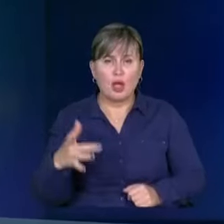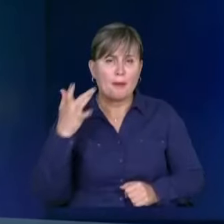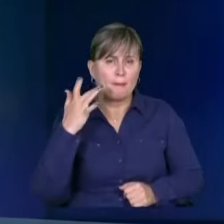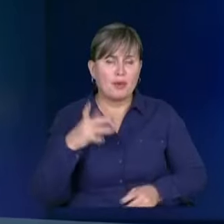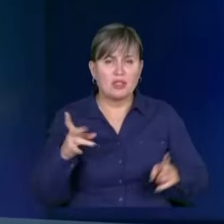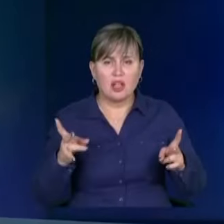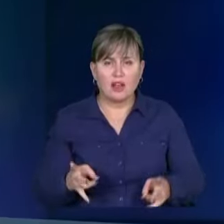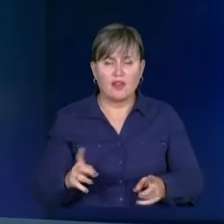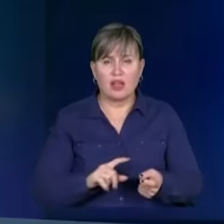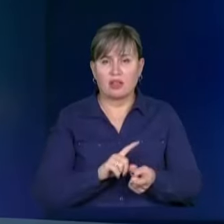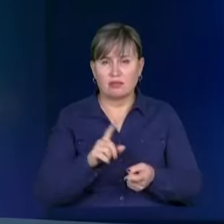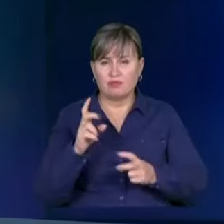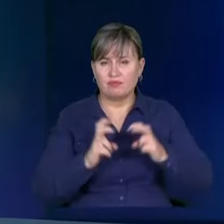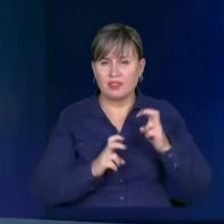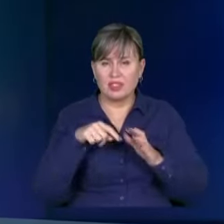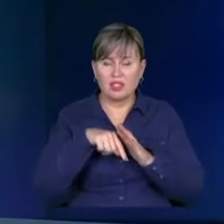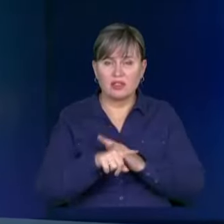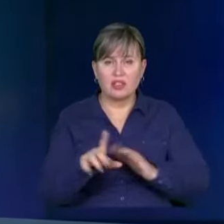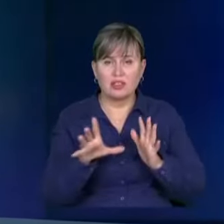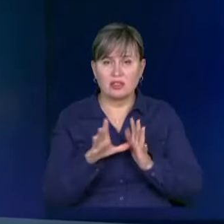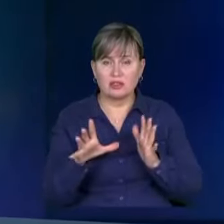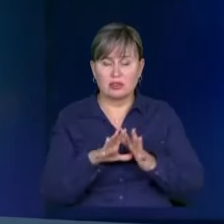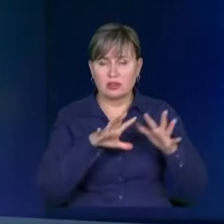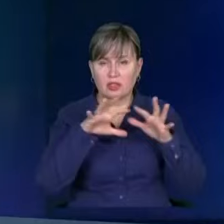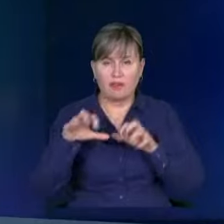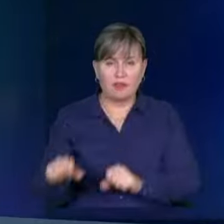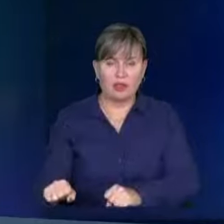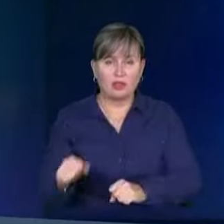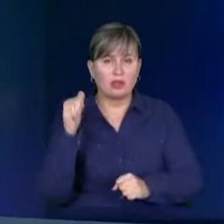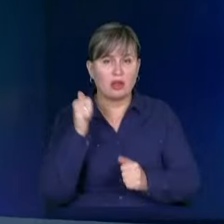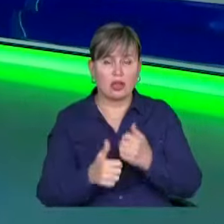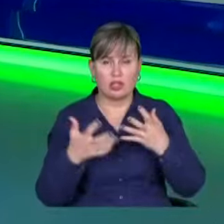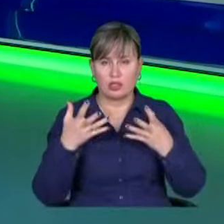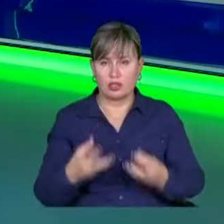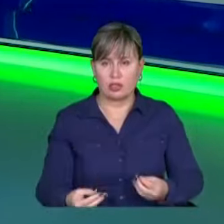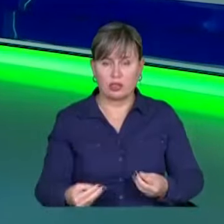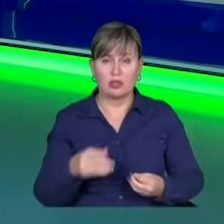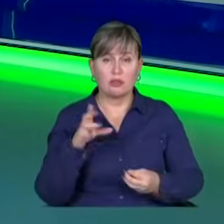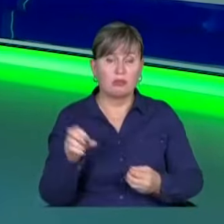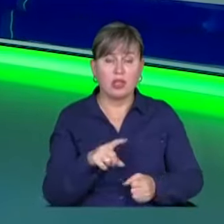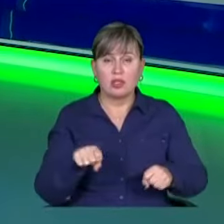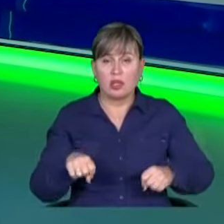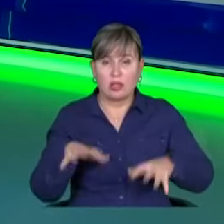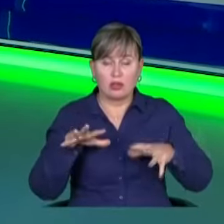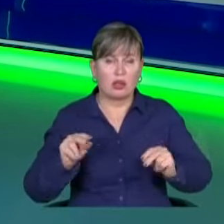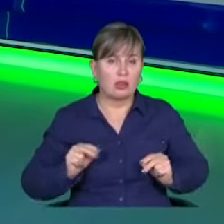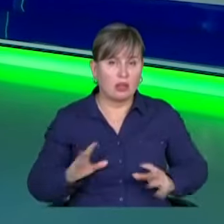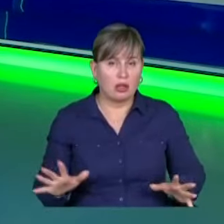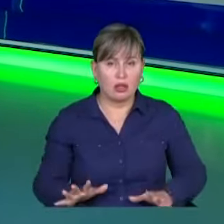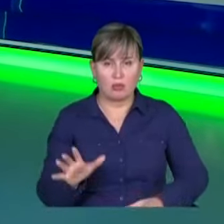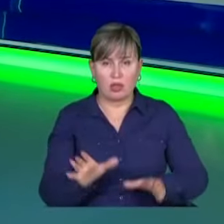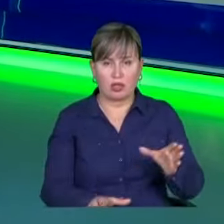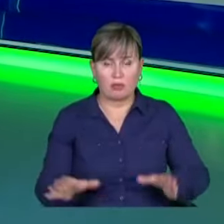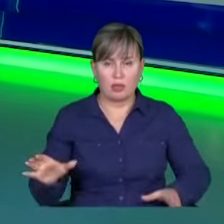аварии на трансформаторной подстанции приводят к отключению света чуть ли не каждый день. А без электричества не работает